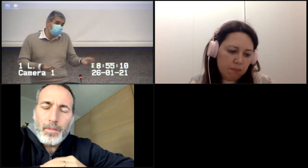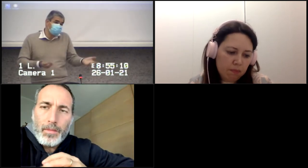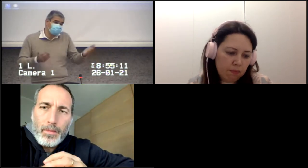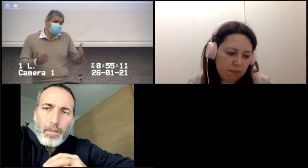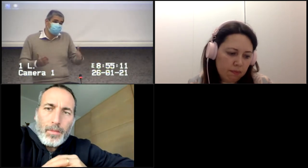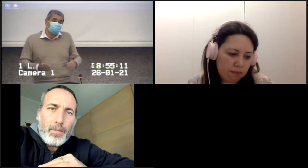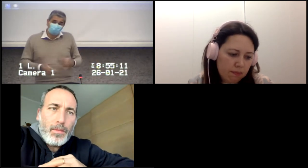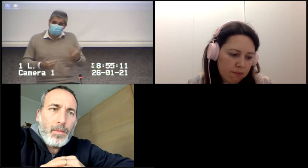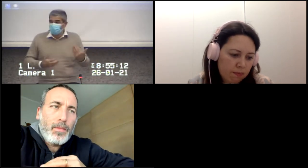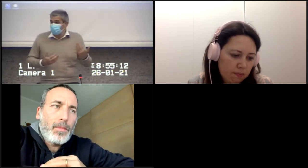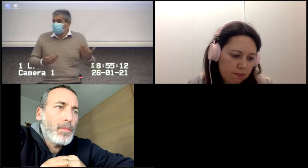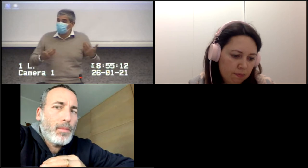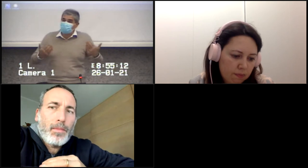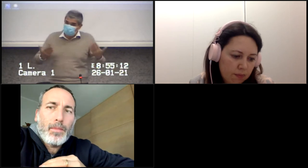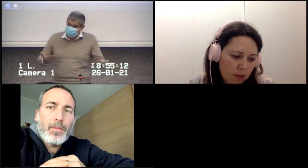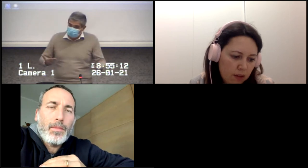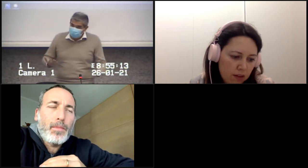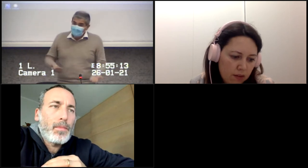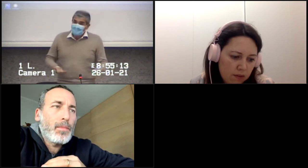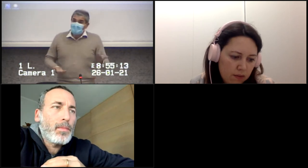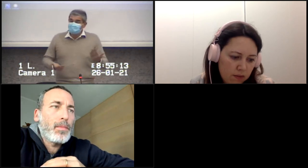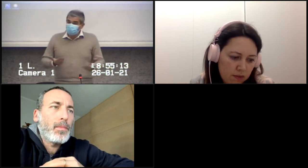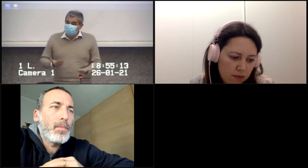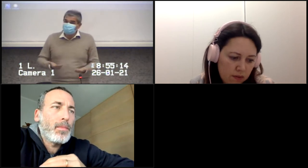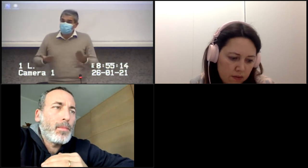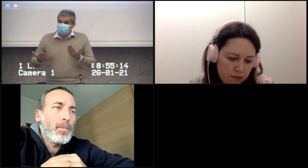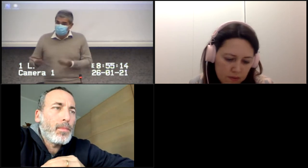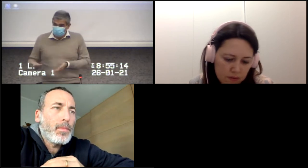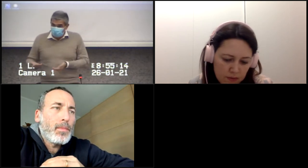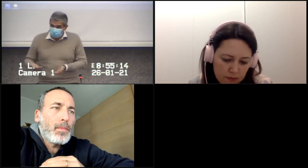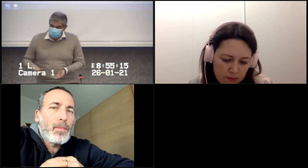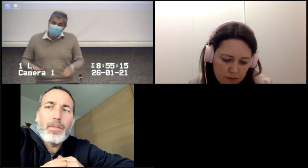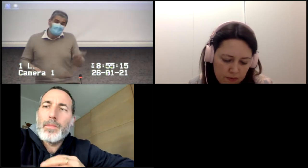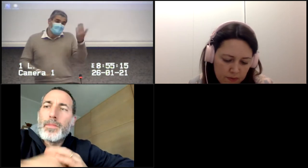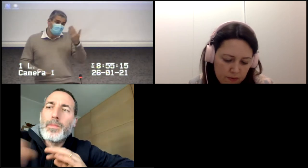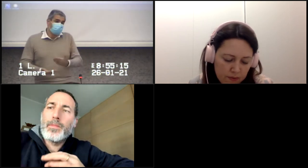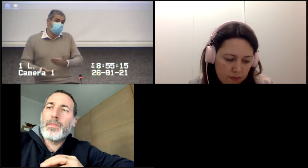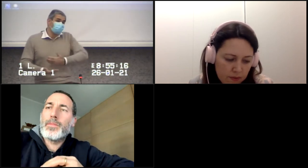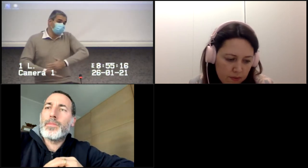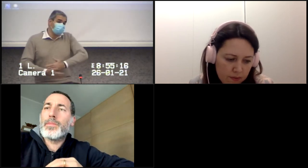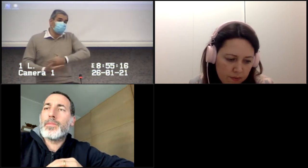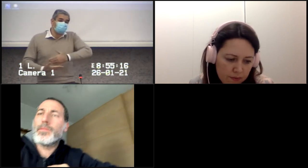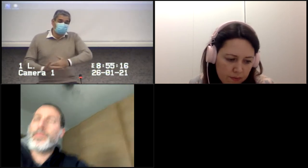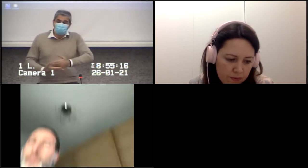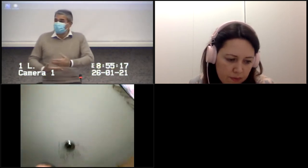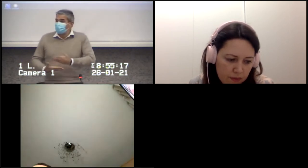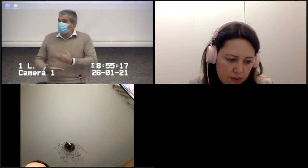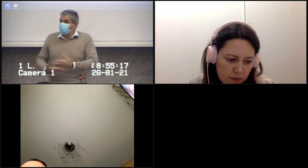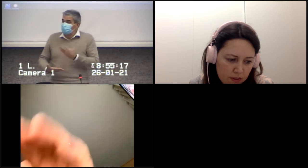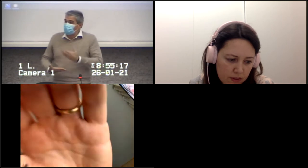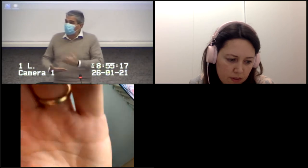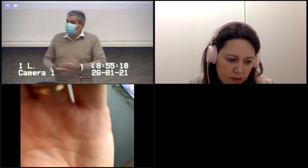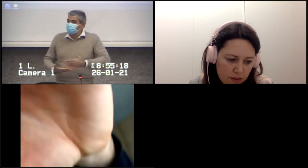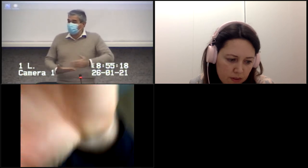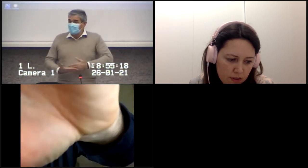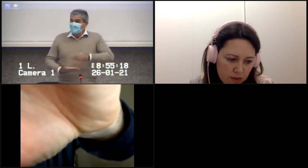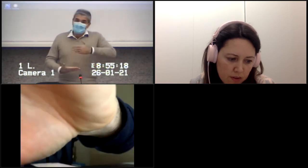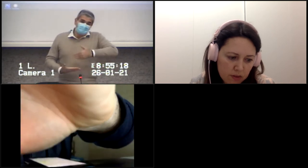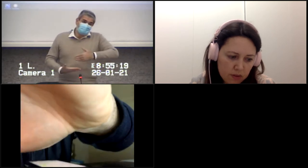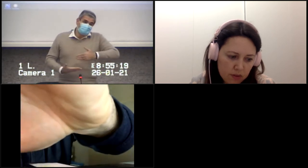PGT introduciamo anche una mappa altimetrica degli isolati, perché a differenza di utilizzare un